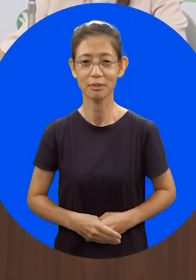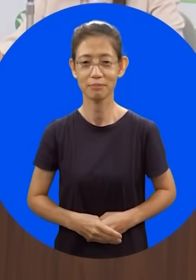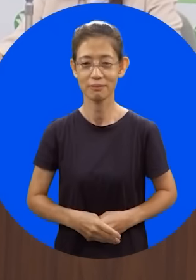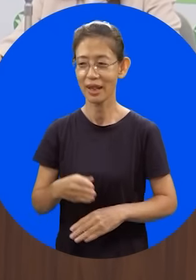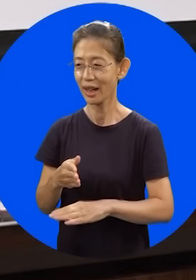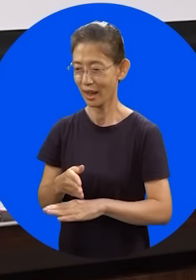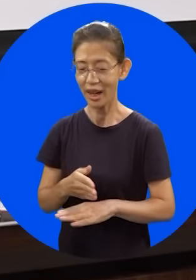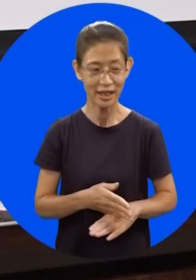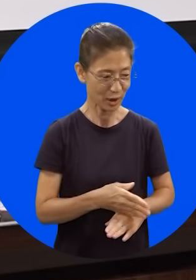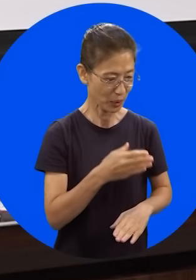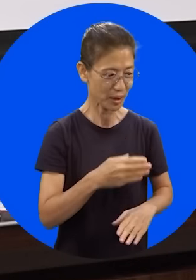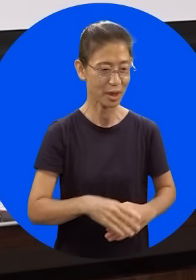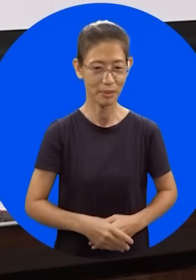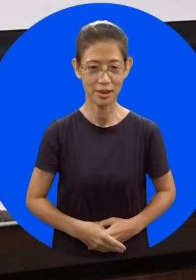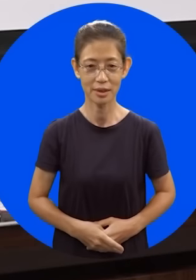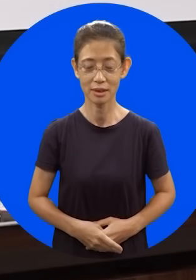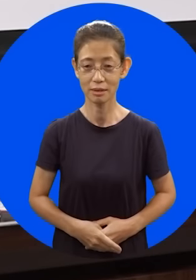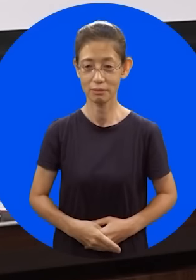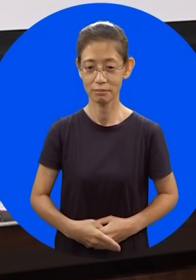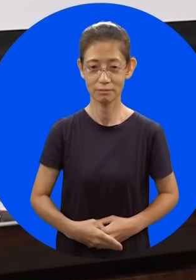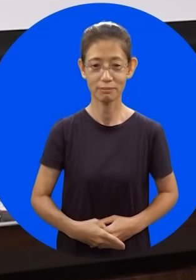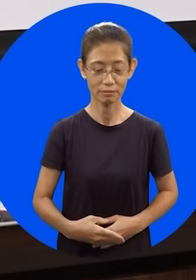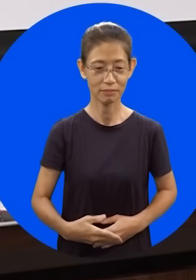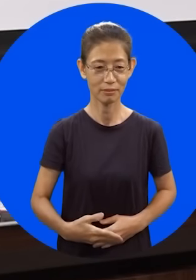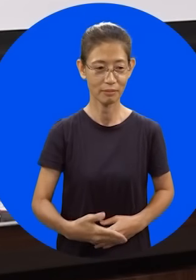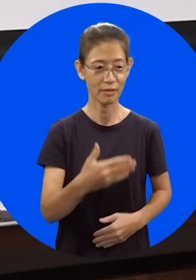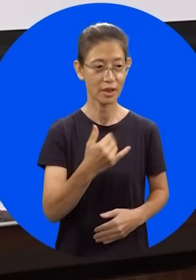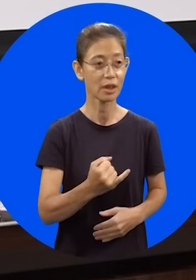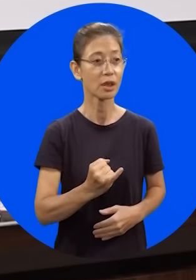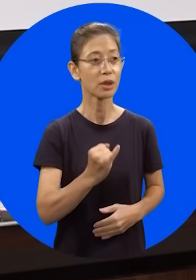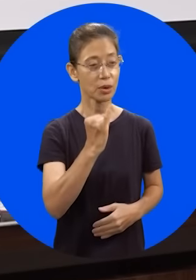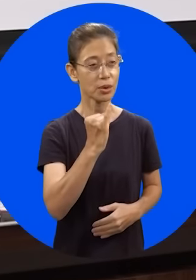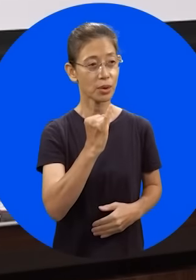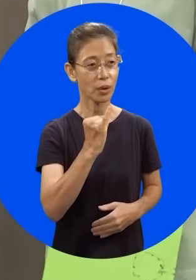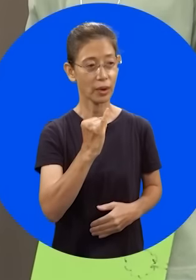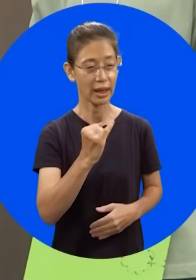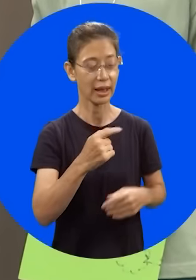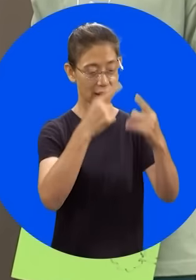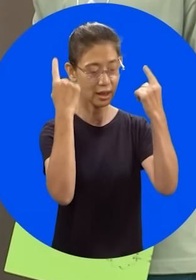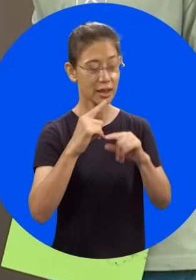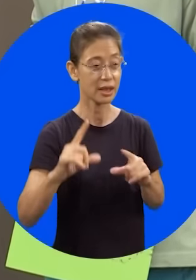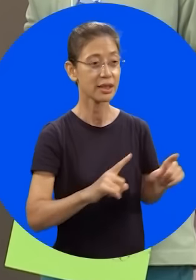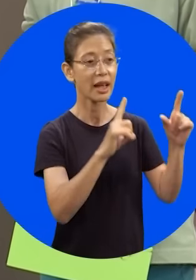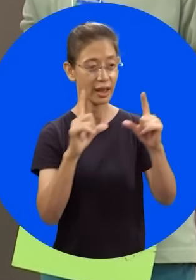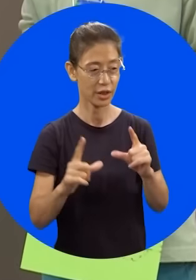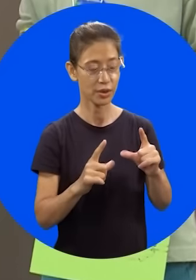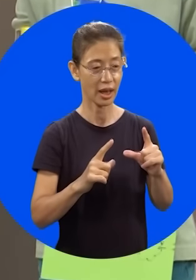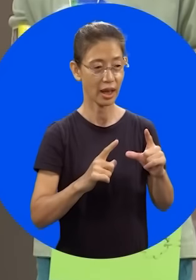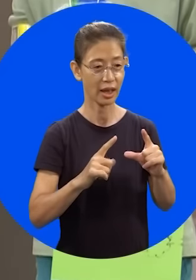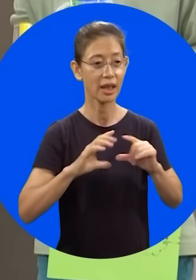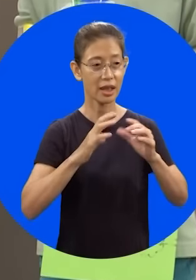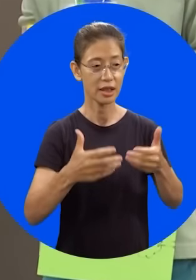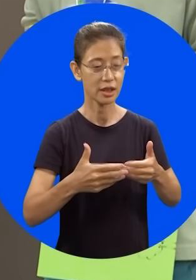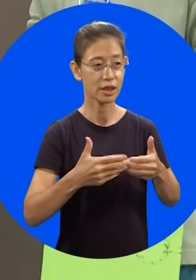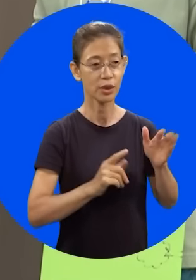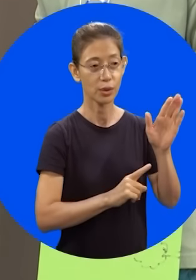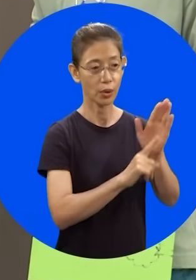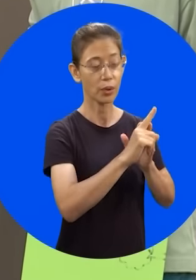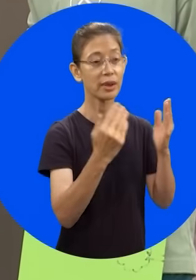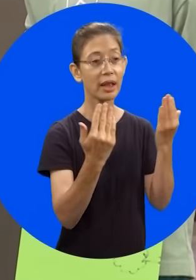。 区長自身が生活で地球温暖化への対